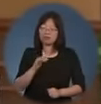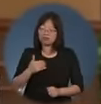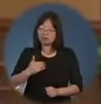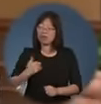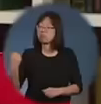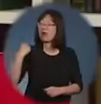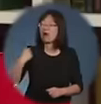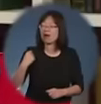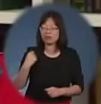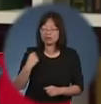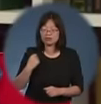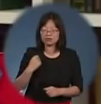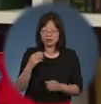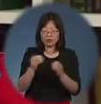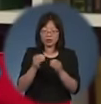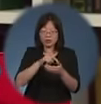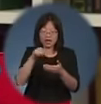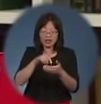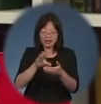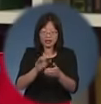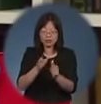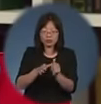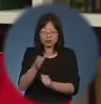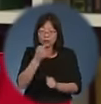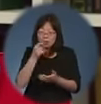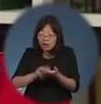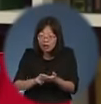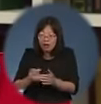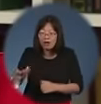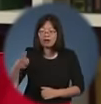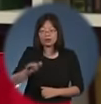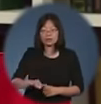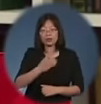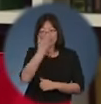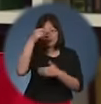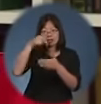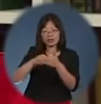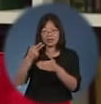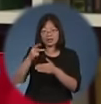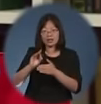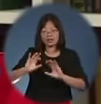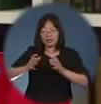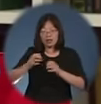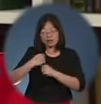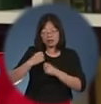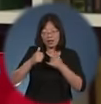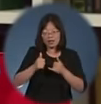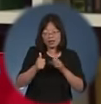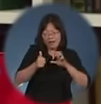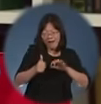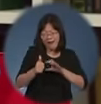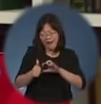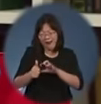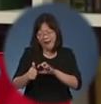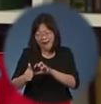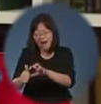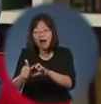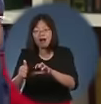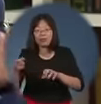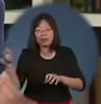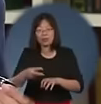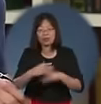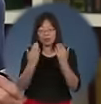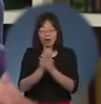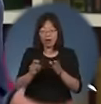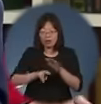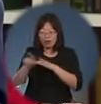예예예 그런데 꿈속에서는 제가 당나라 군사들에게 쫓기고 그렇지 그렇죠 예예 그다음에 다